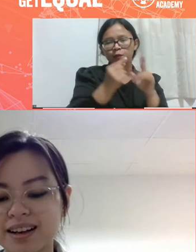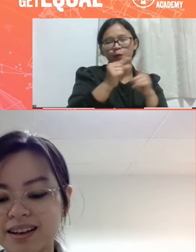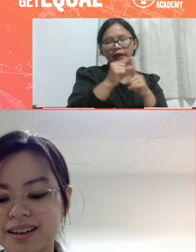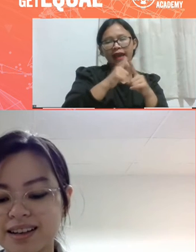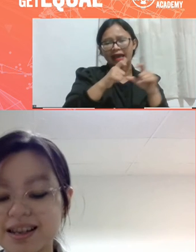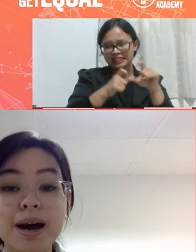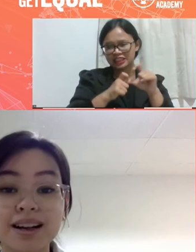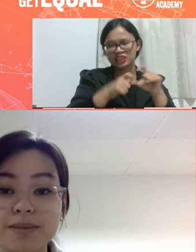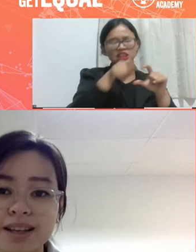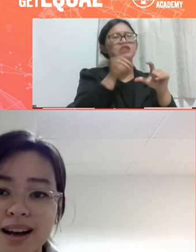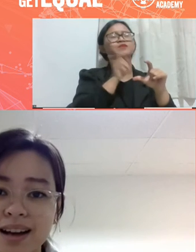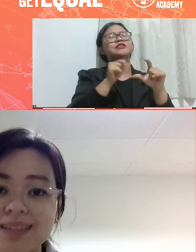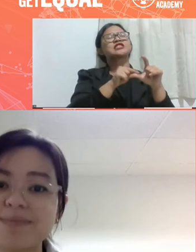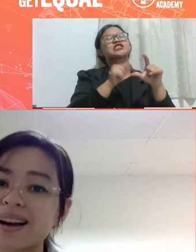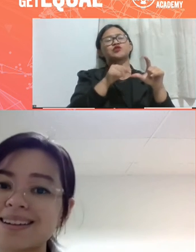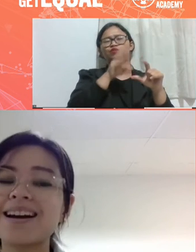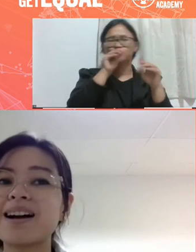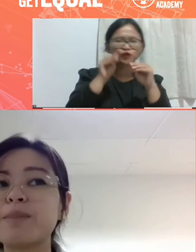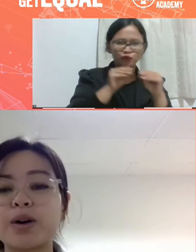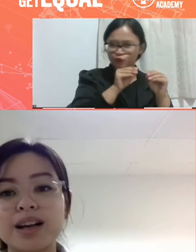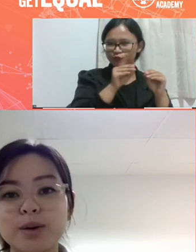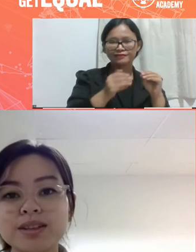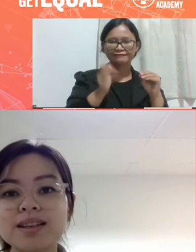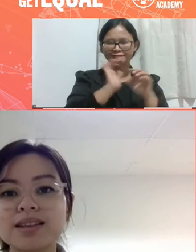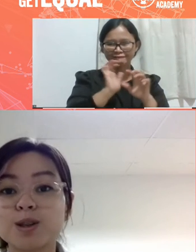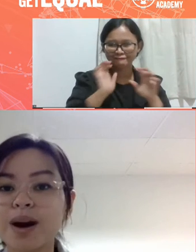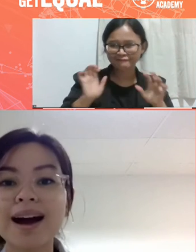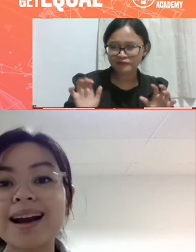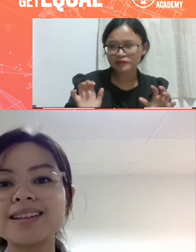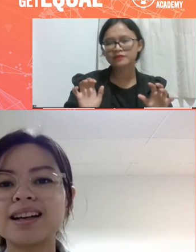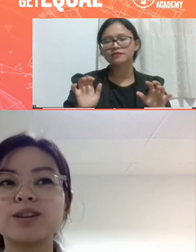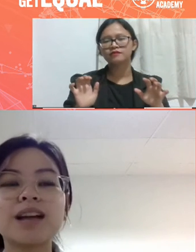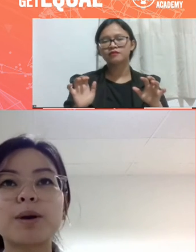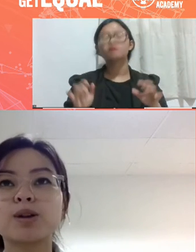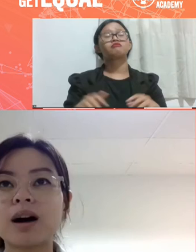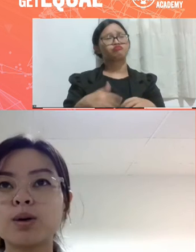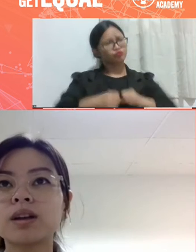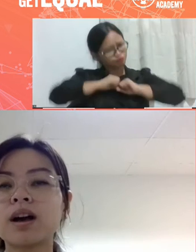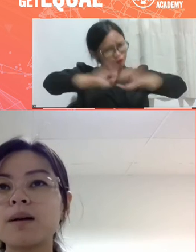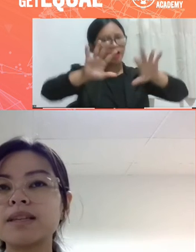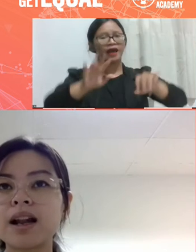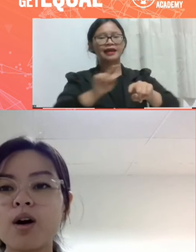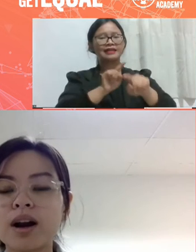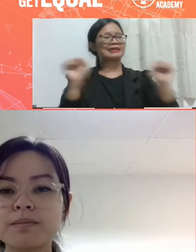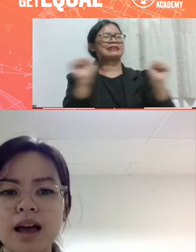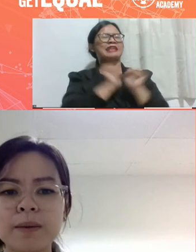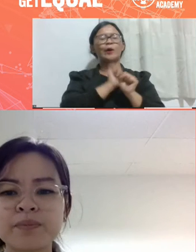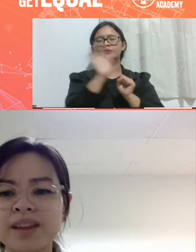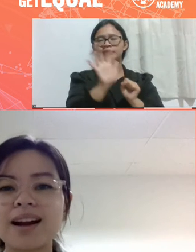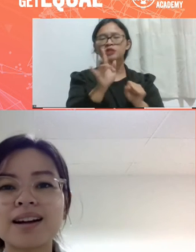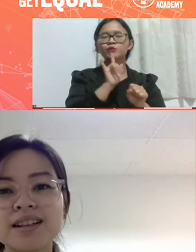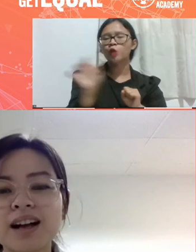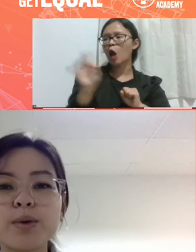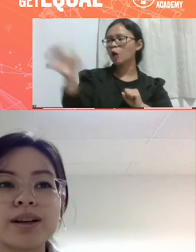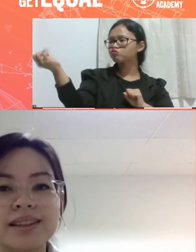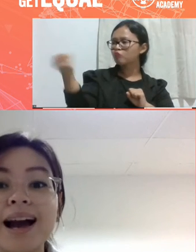sedang dibicarakan kemarin di komunitas, merakan aja gitu, tidak perlu takut misalnya orang bilang